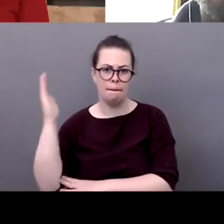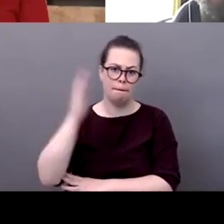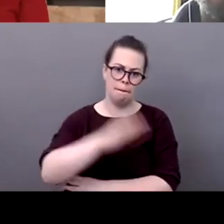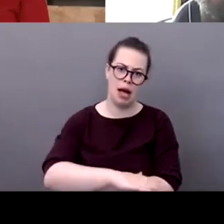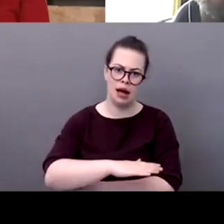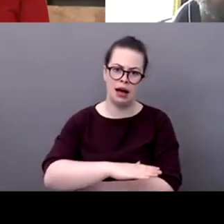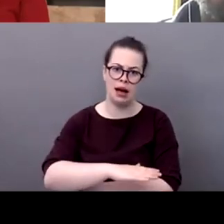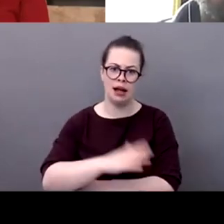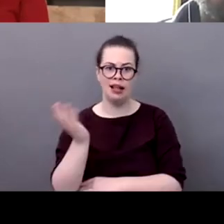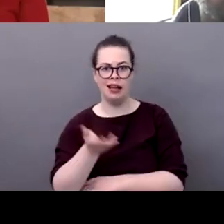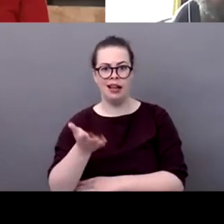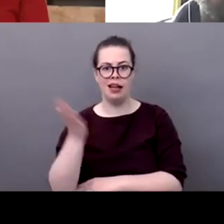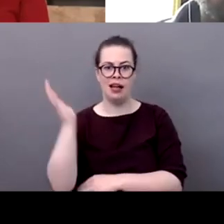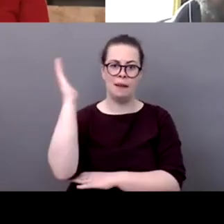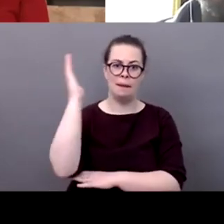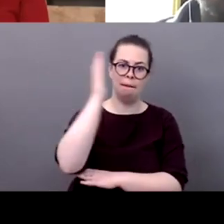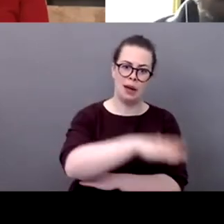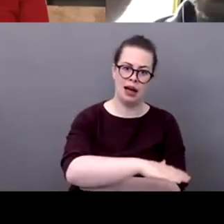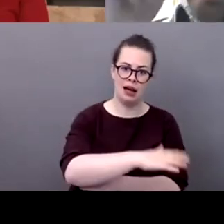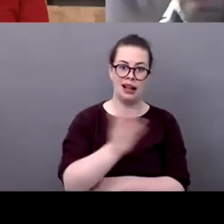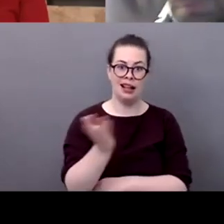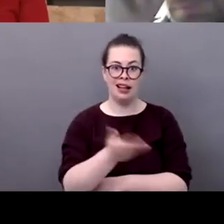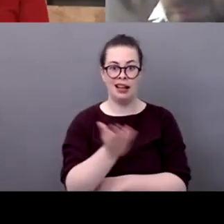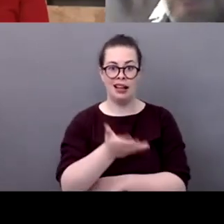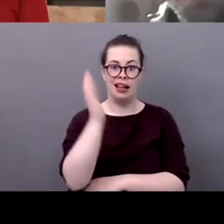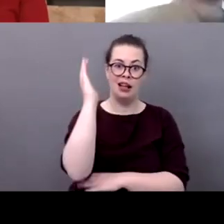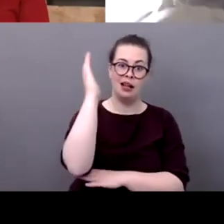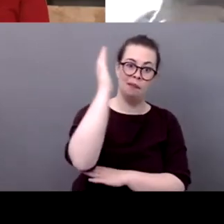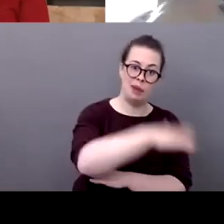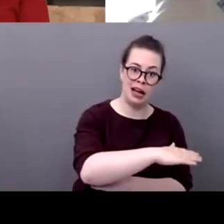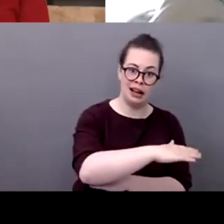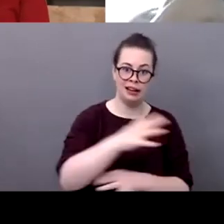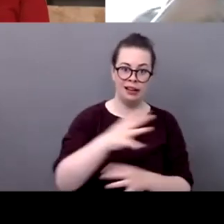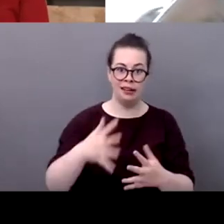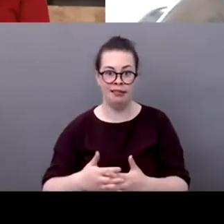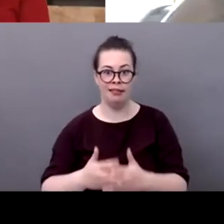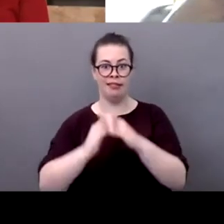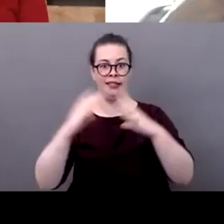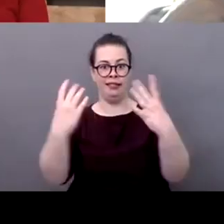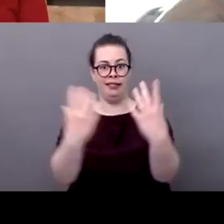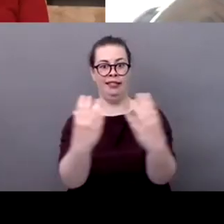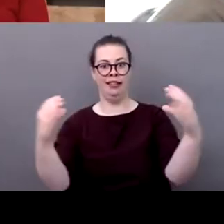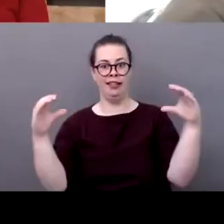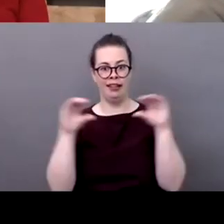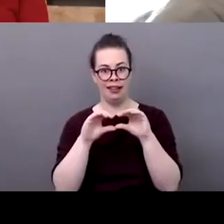du pays, certes, mais les équipes, elles sont à São Paulo ou à Rio, hein. Et un peu à Porto Alegre quand même. Et